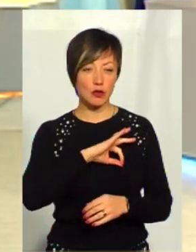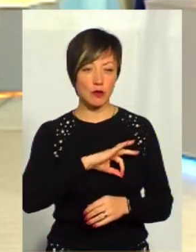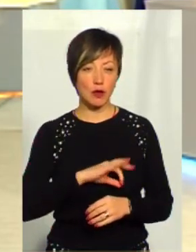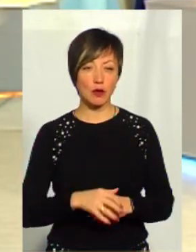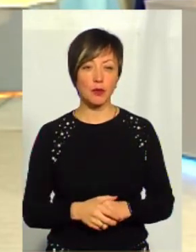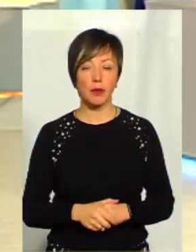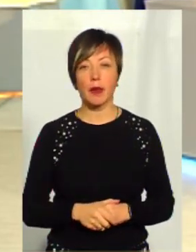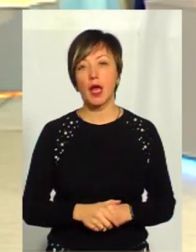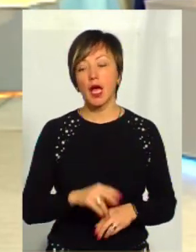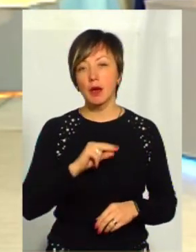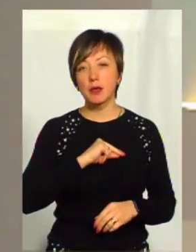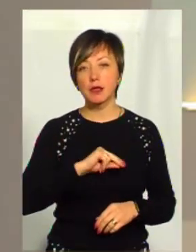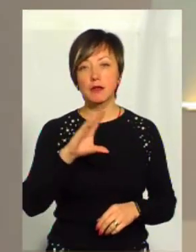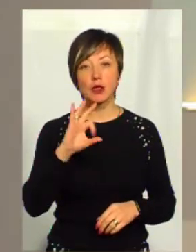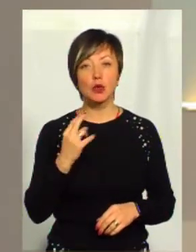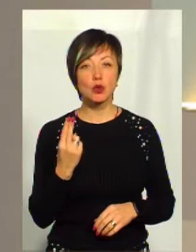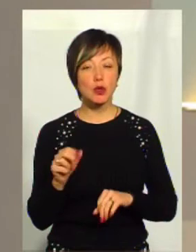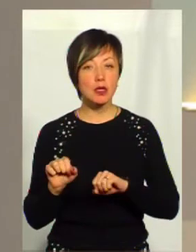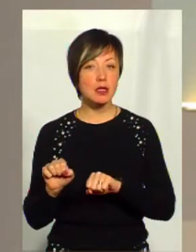споживають. Працівники соцзахисту